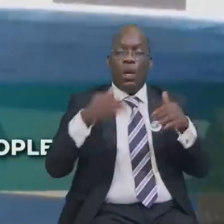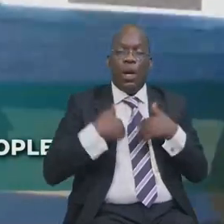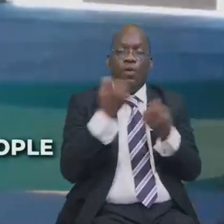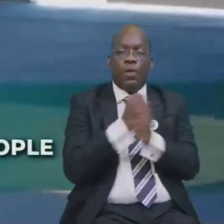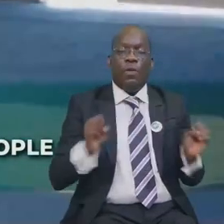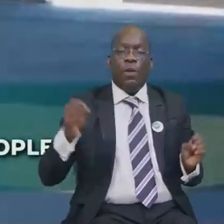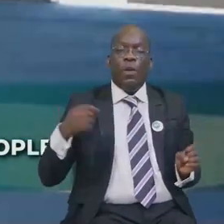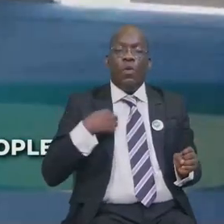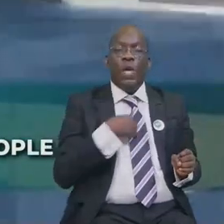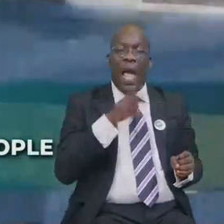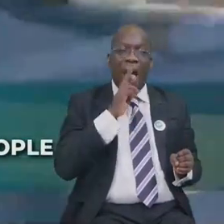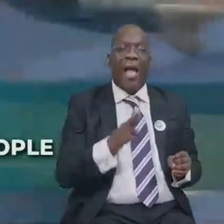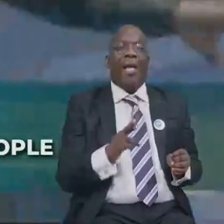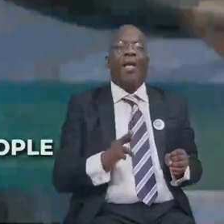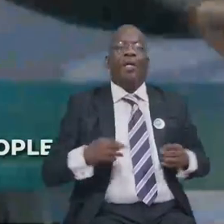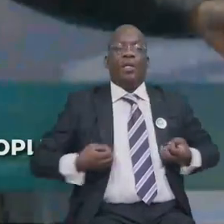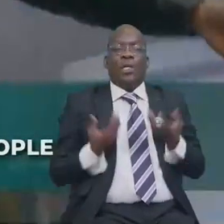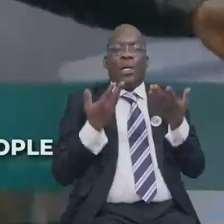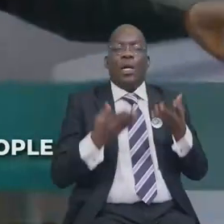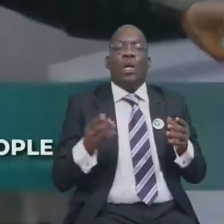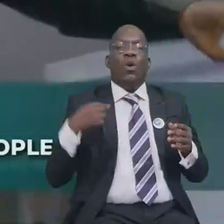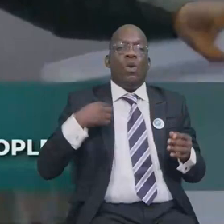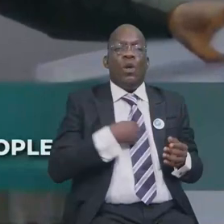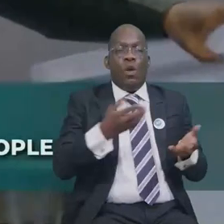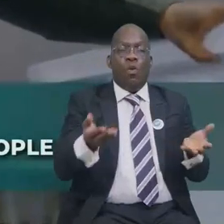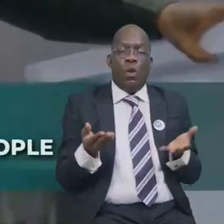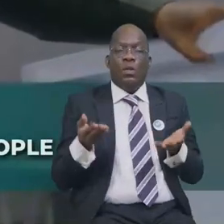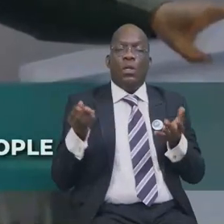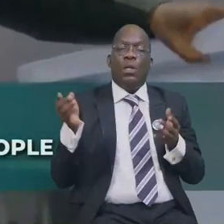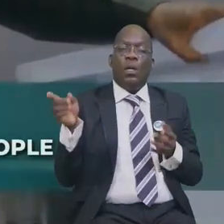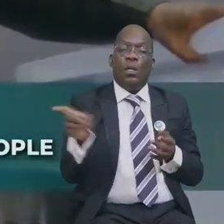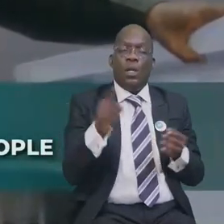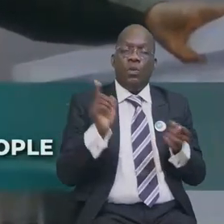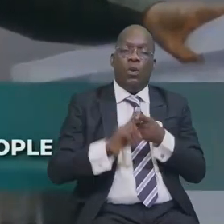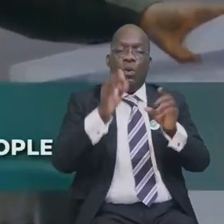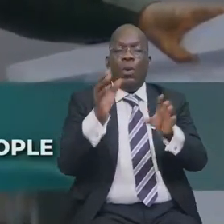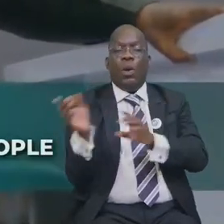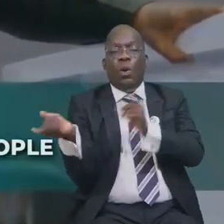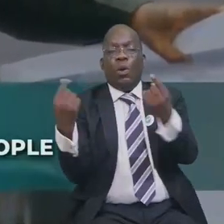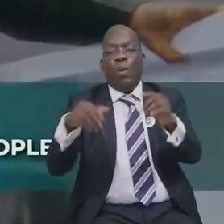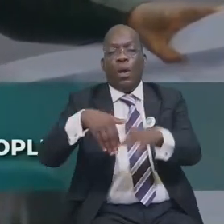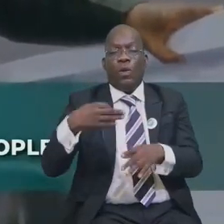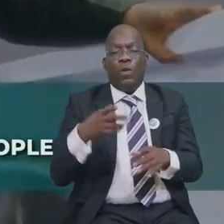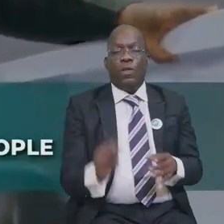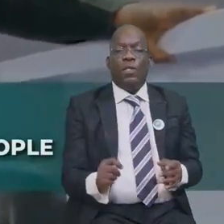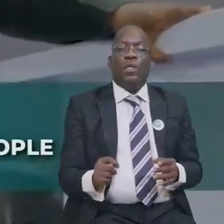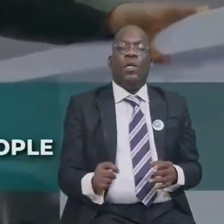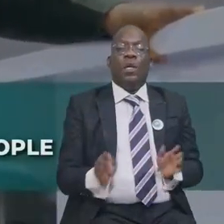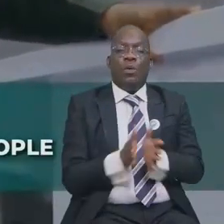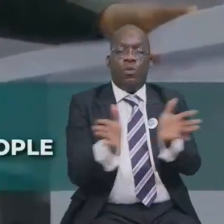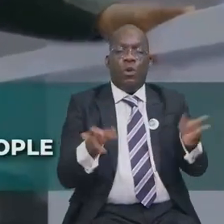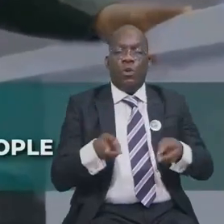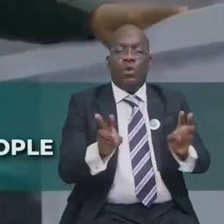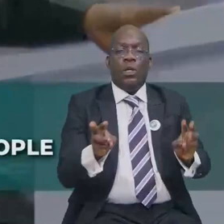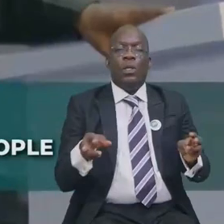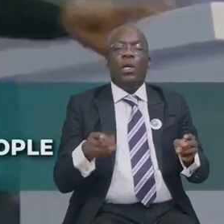très pressés et nous voulons qu'ils sortent des liens, qu'ils quittent la voie spacieuse pour venir sur